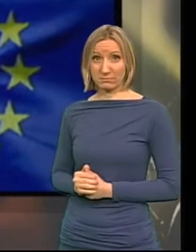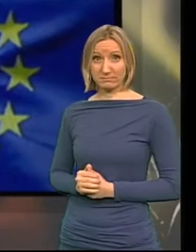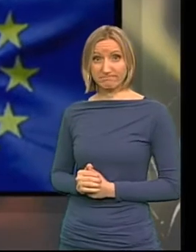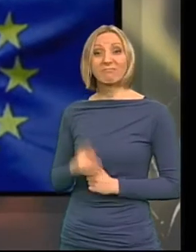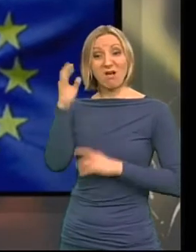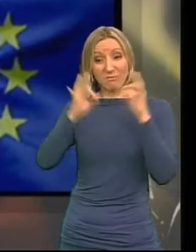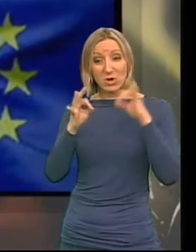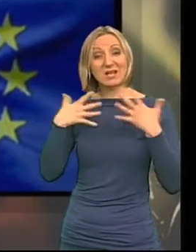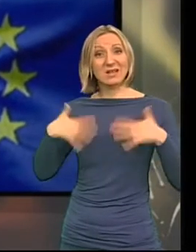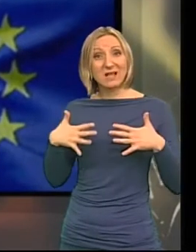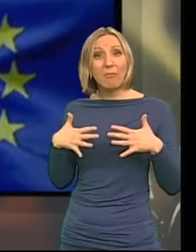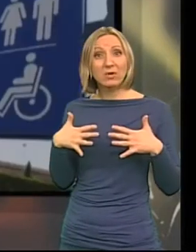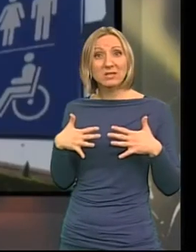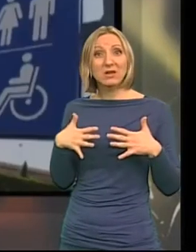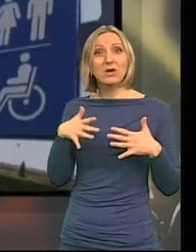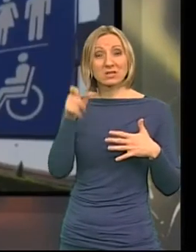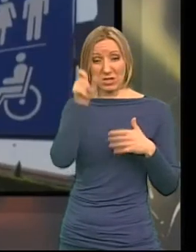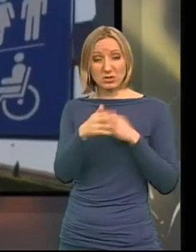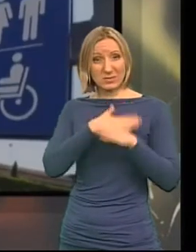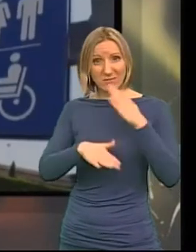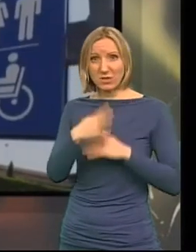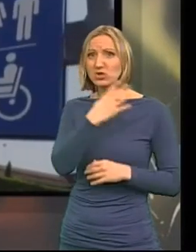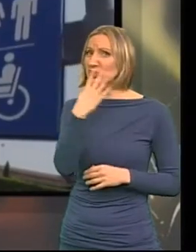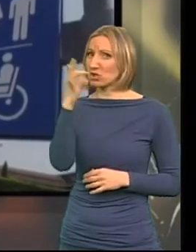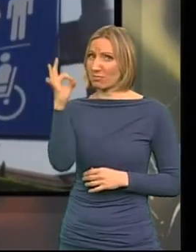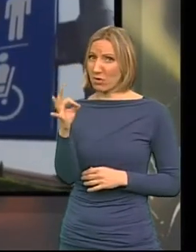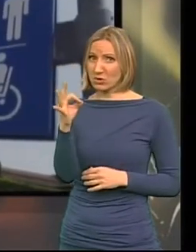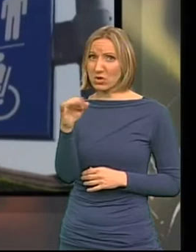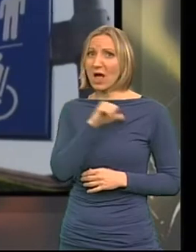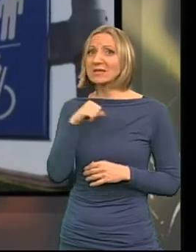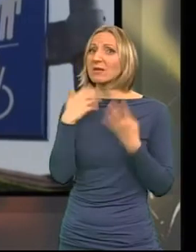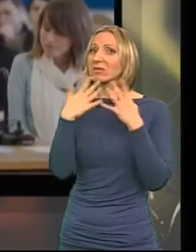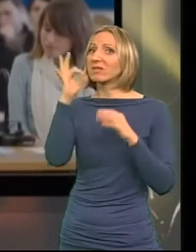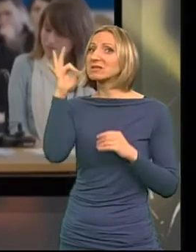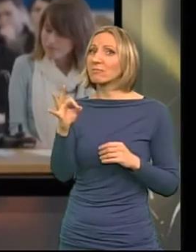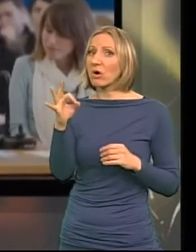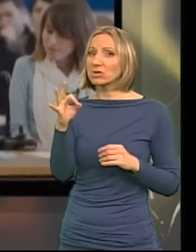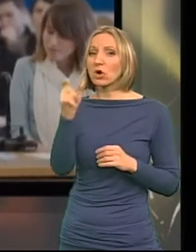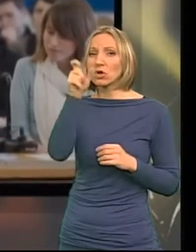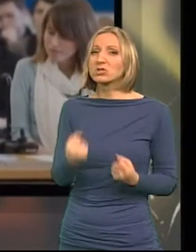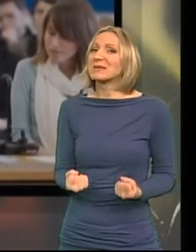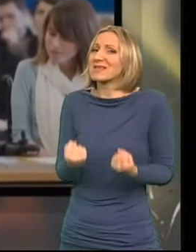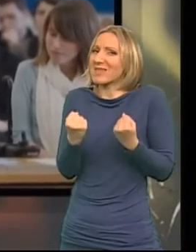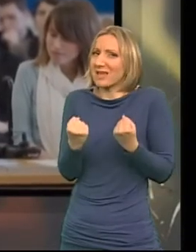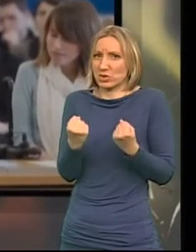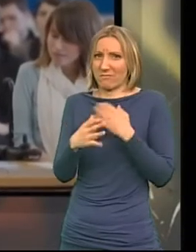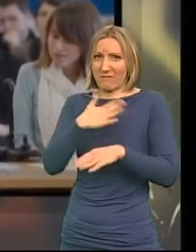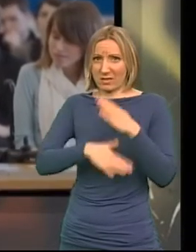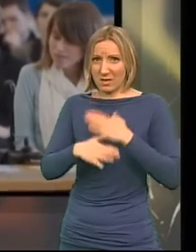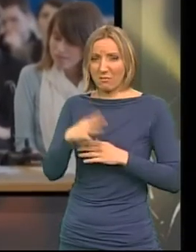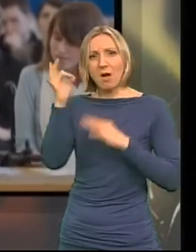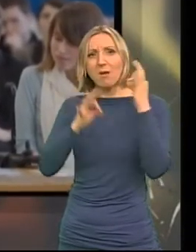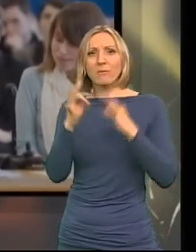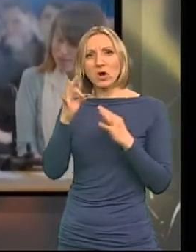Procenat zaposlenosti među osobama sa invaliditetom je 44%, a samo 19% kod osoba sa teškim invaliditetom.